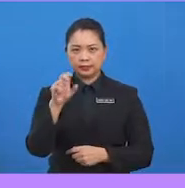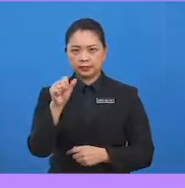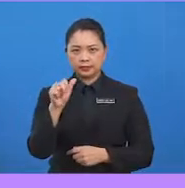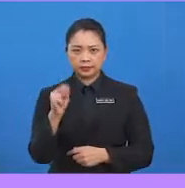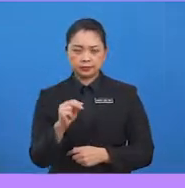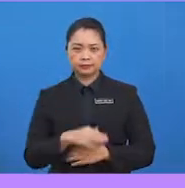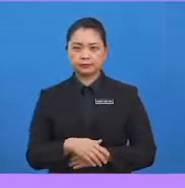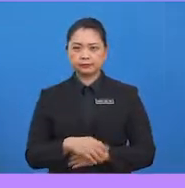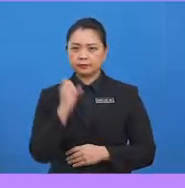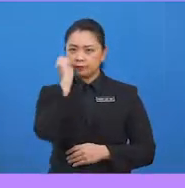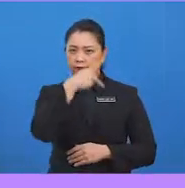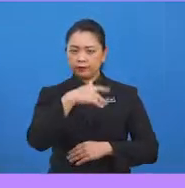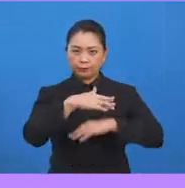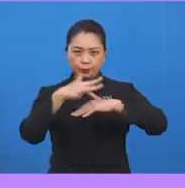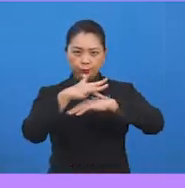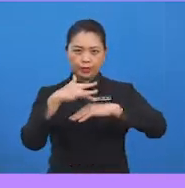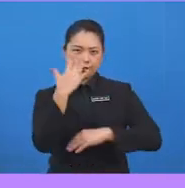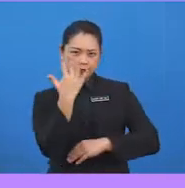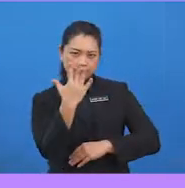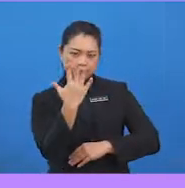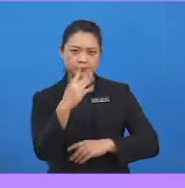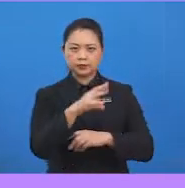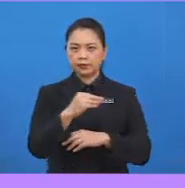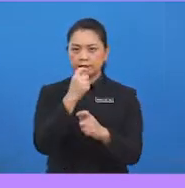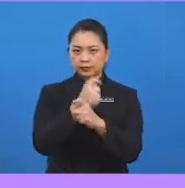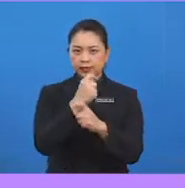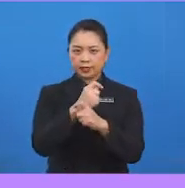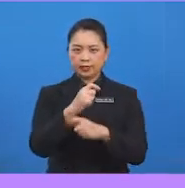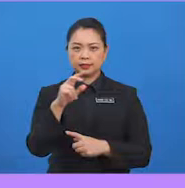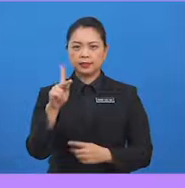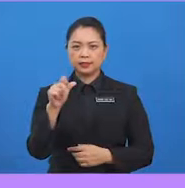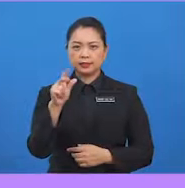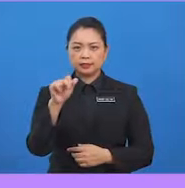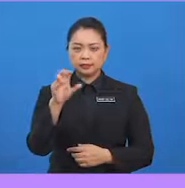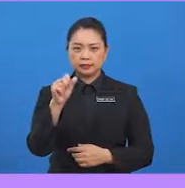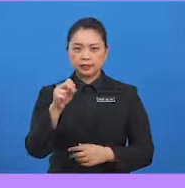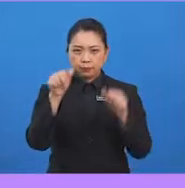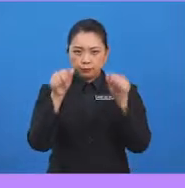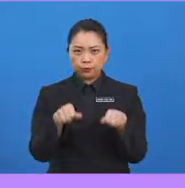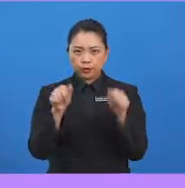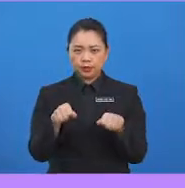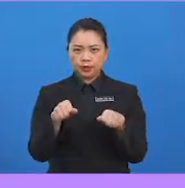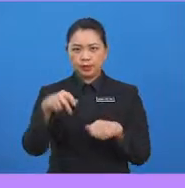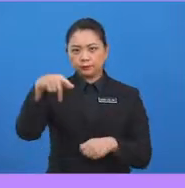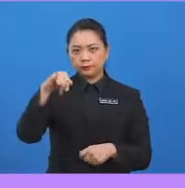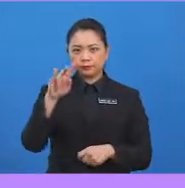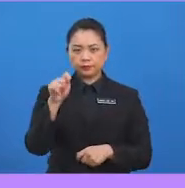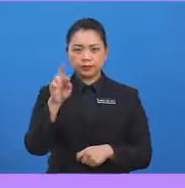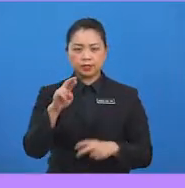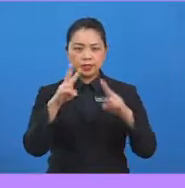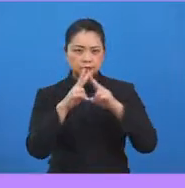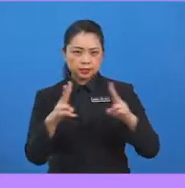Sifat permukaan berkilau dan tahan kakisan ini membolehkan pewter